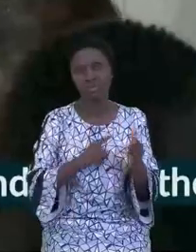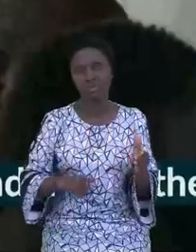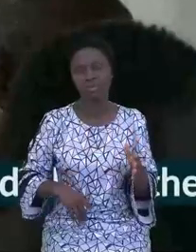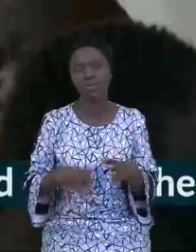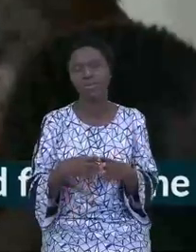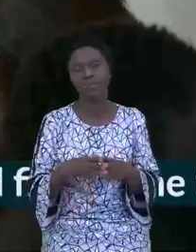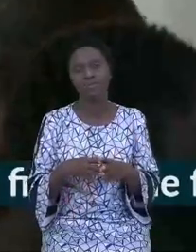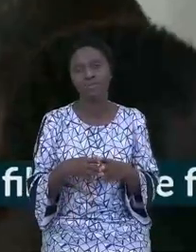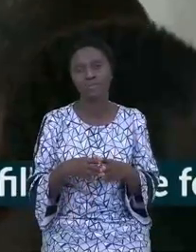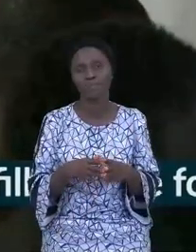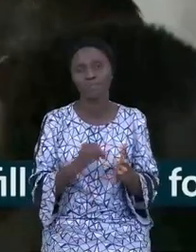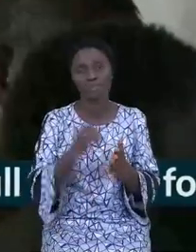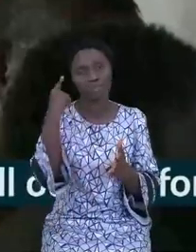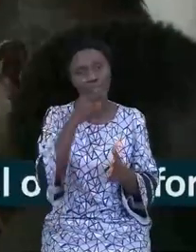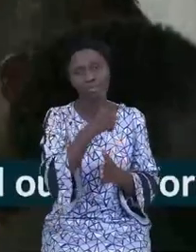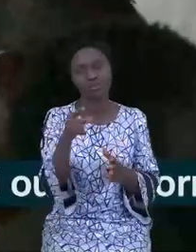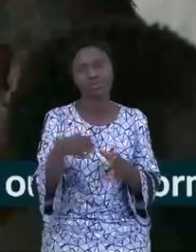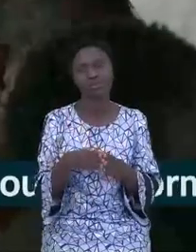C'est pour vous.